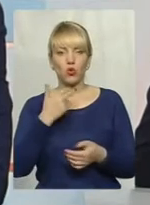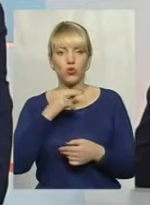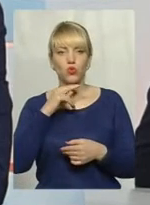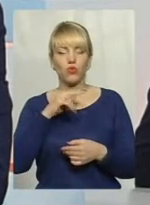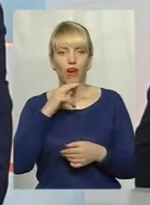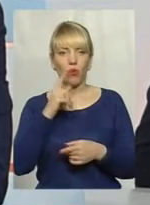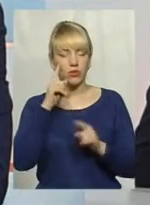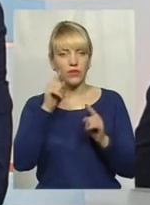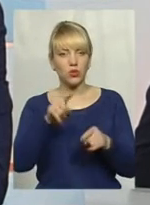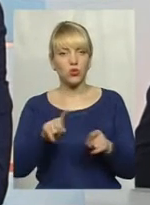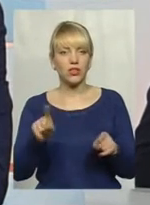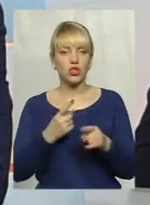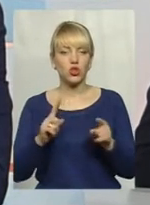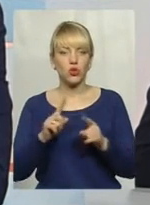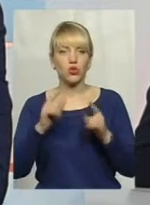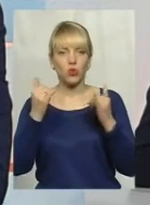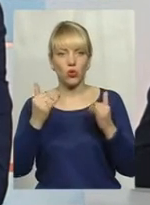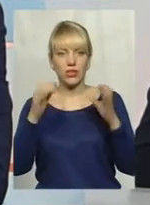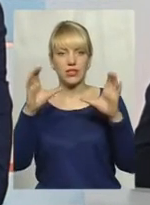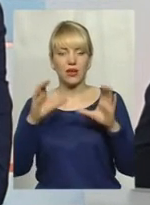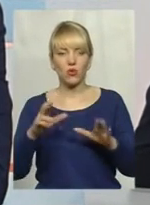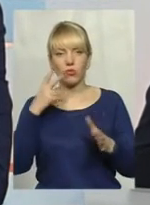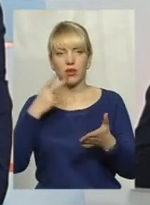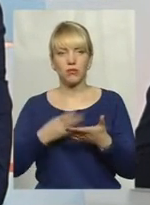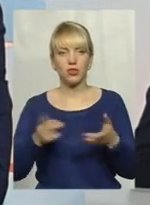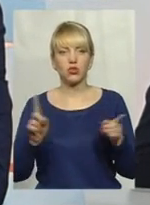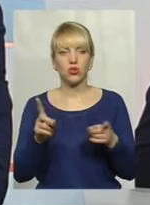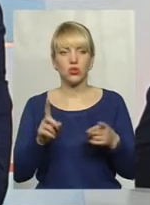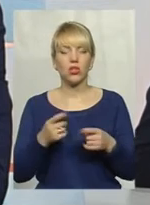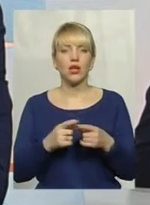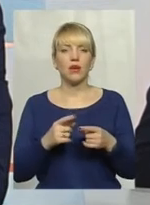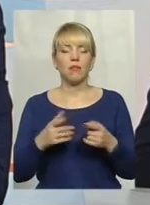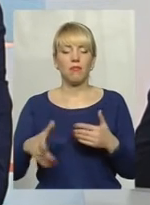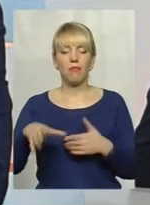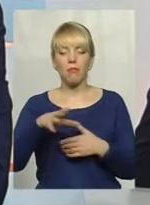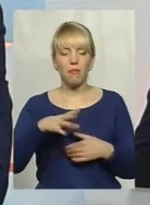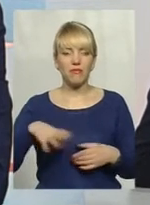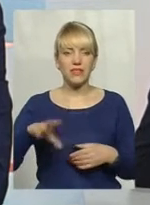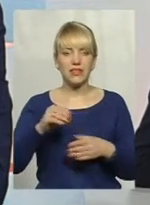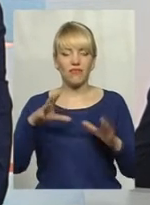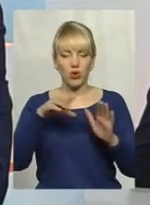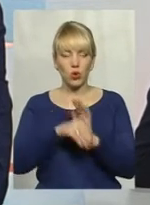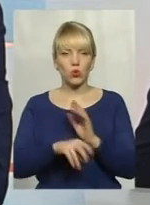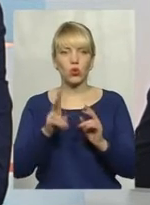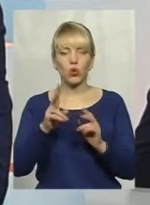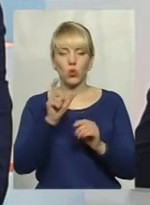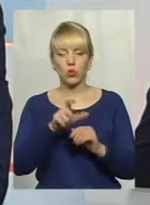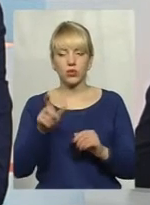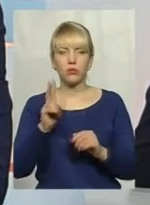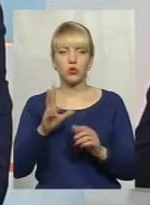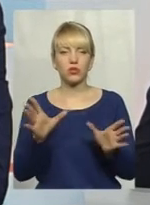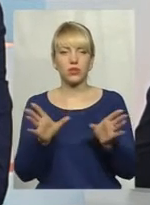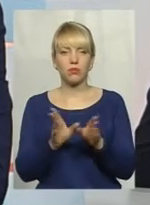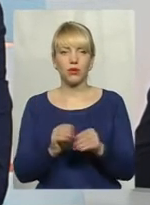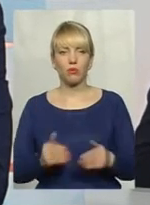на сьогодні також законом передбачено, що до кола близьких осіб ми відносимо і осіб, які спільно